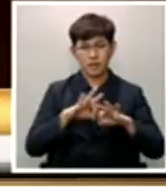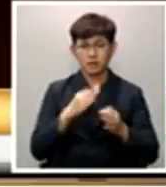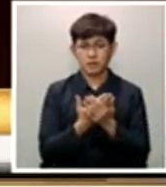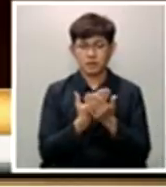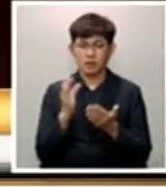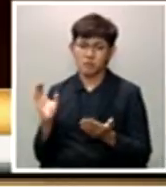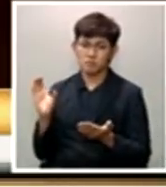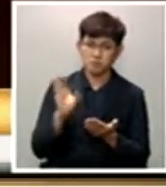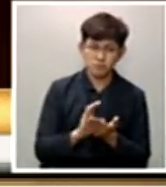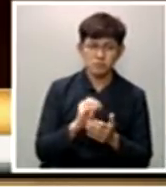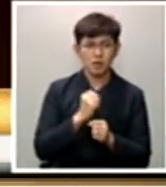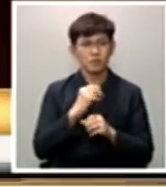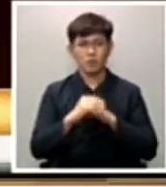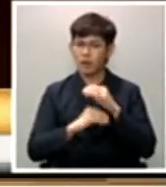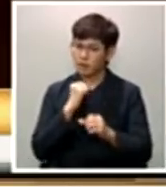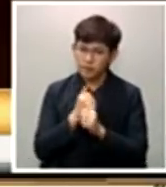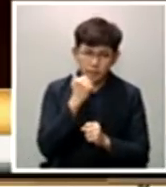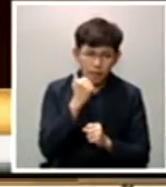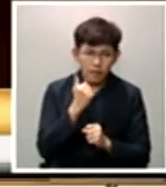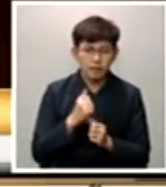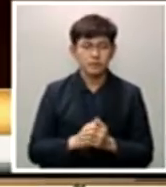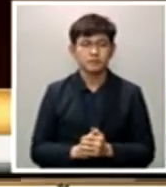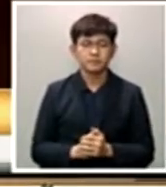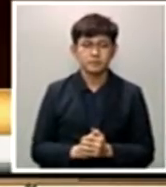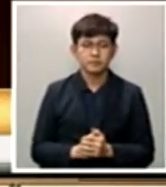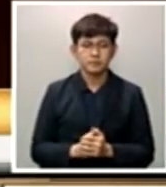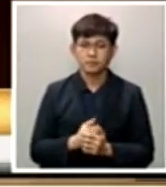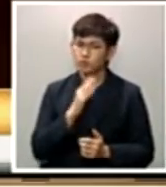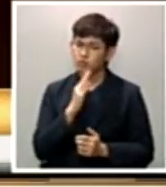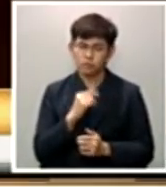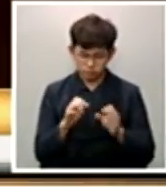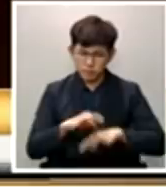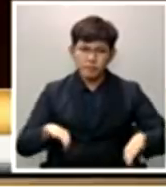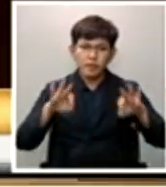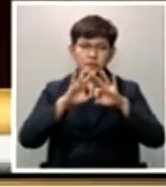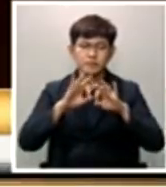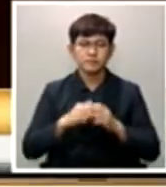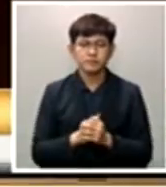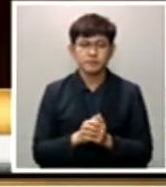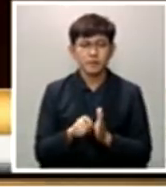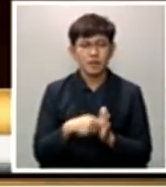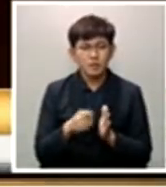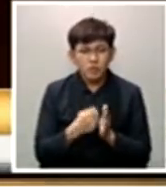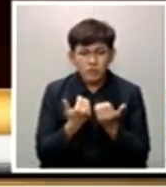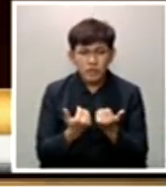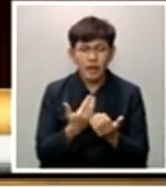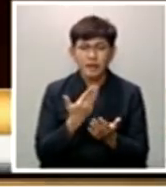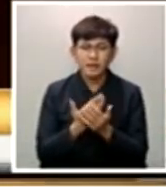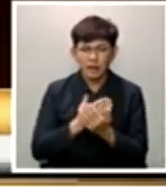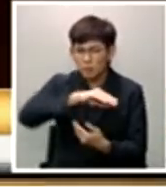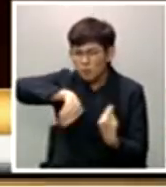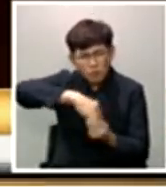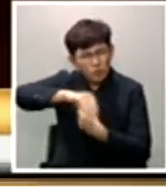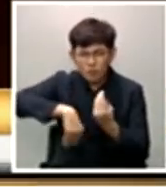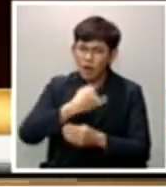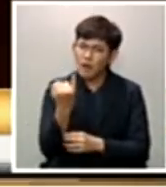มาแล้วโครงการต้องทำได้อันนี้ผมเรียนท่านเลยว่าอันนี้เรื่องสำคัญมากที่มันเงินไม่สะพัดเลยเนี่ย